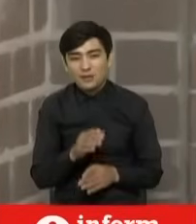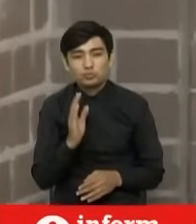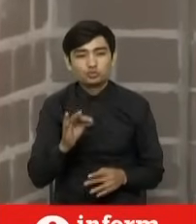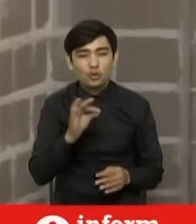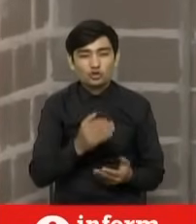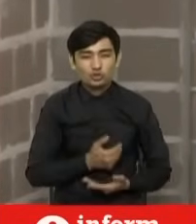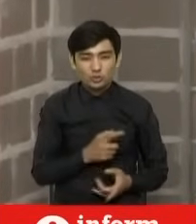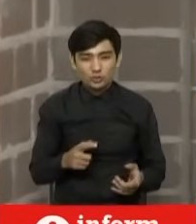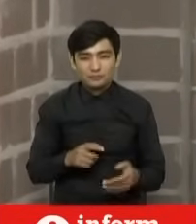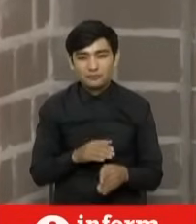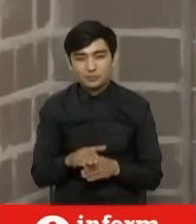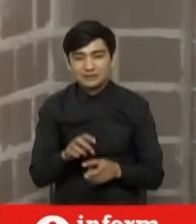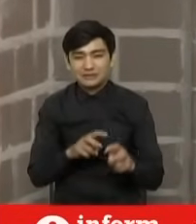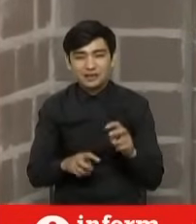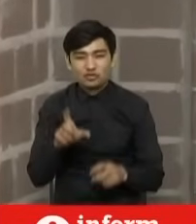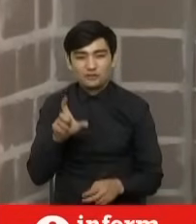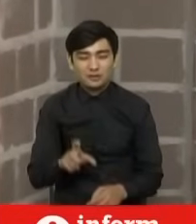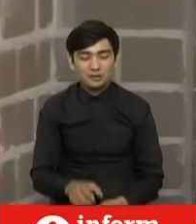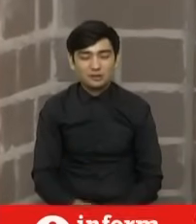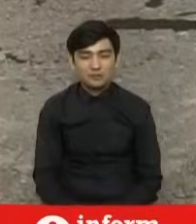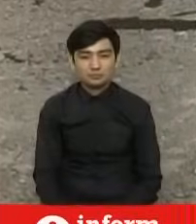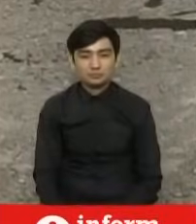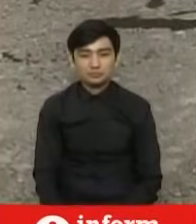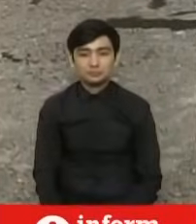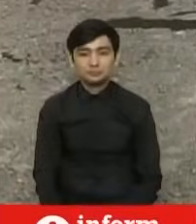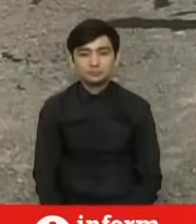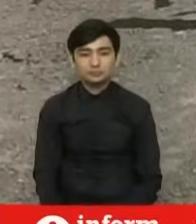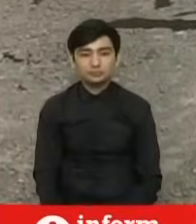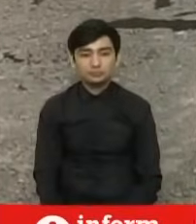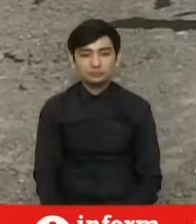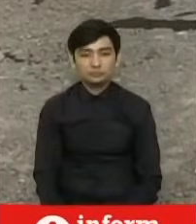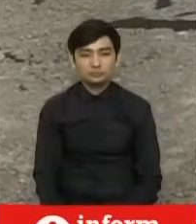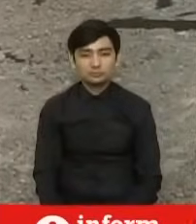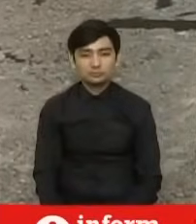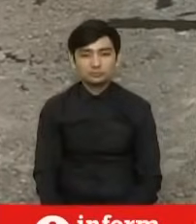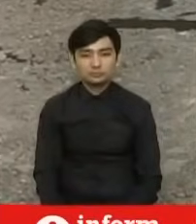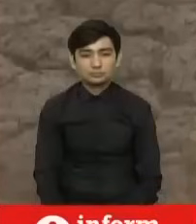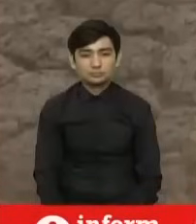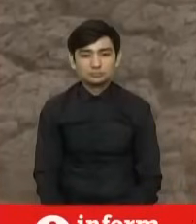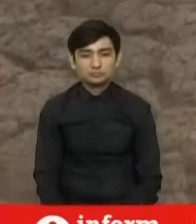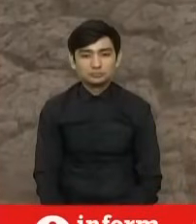жильцами. Людмила Батюшкина, Ирина Нинашева, Информбюро, Карагандинская область.